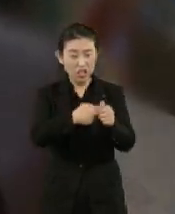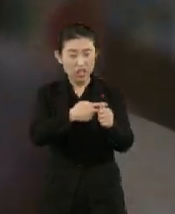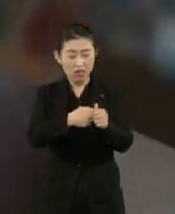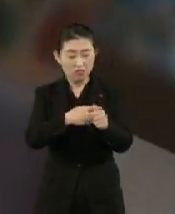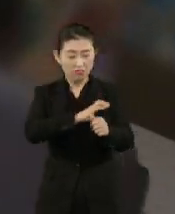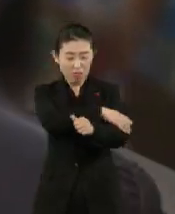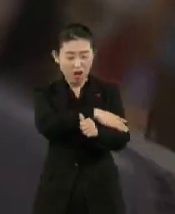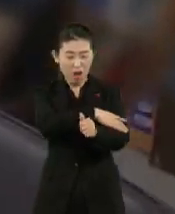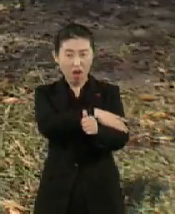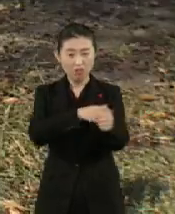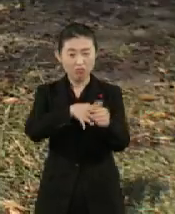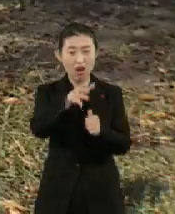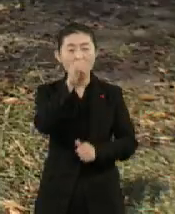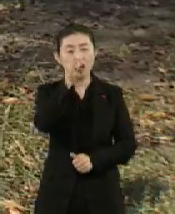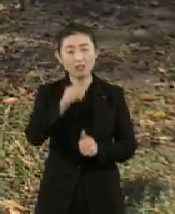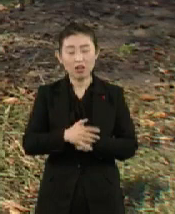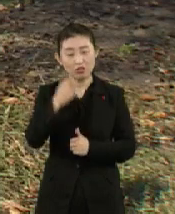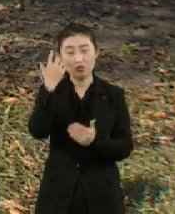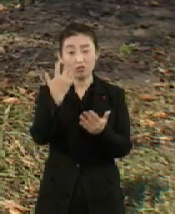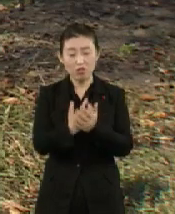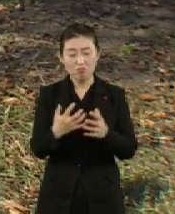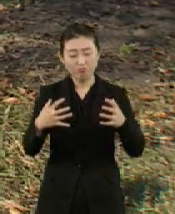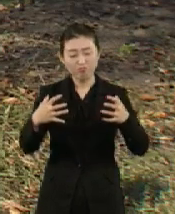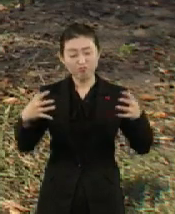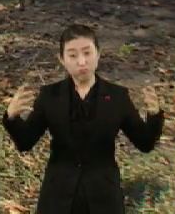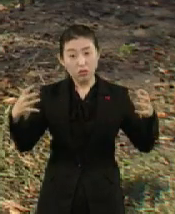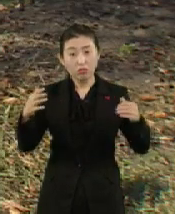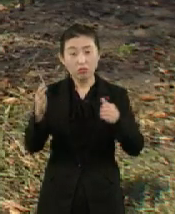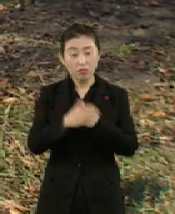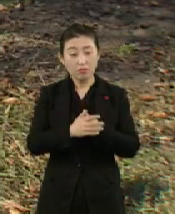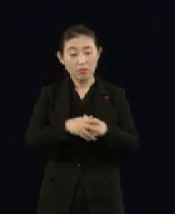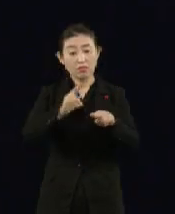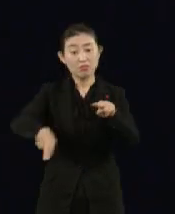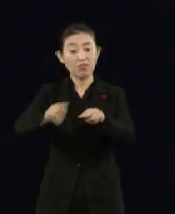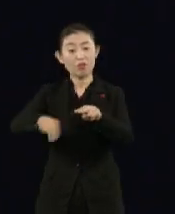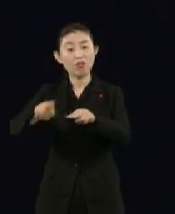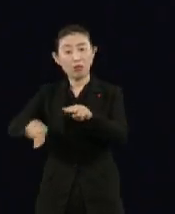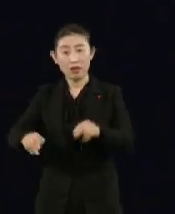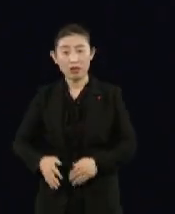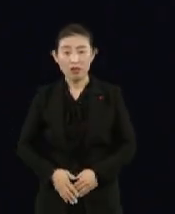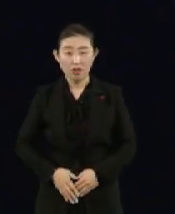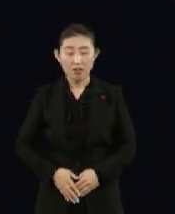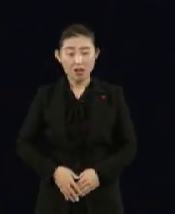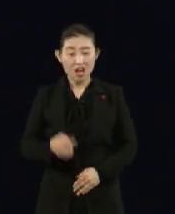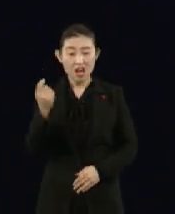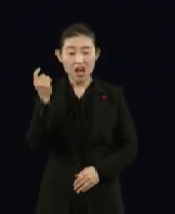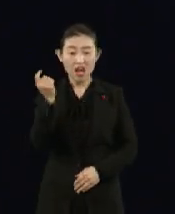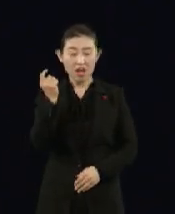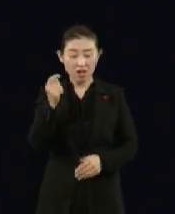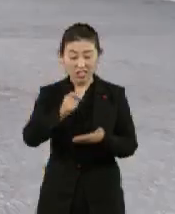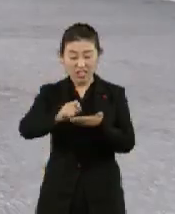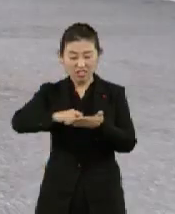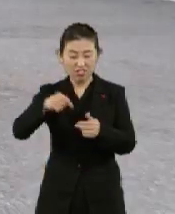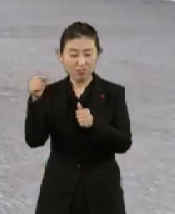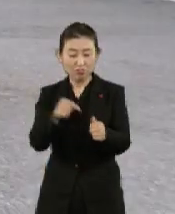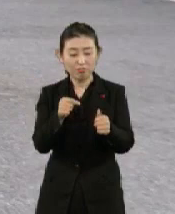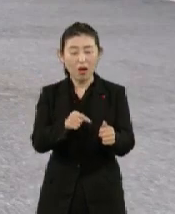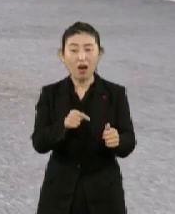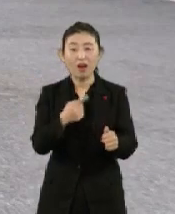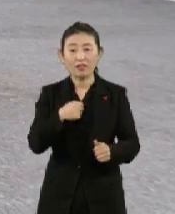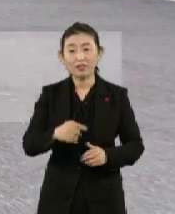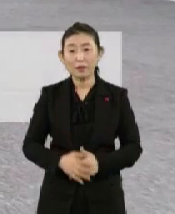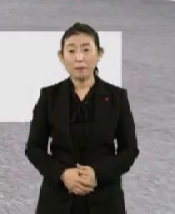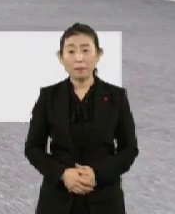폭로돼 충격을 줬습니다. 체중이 많이 나간다는 이유로 그만두라고 하는 등 백지 사직서를 강요했습니다. 그게